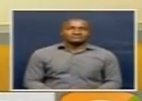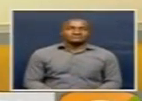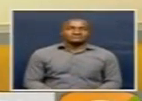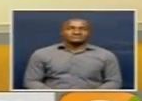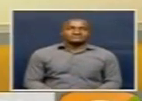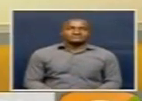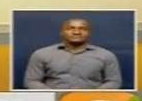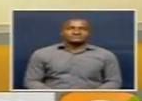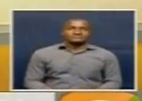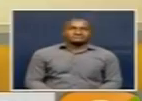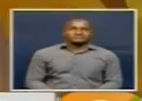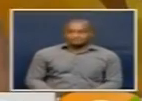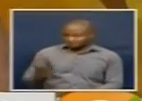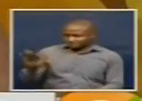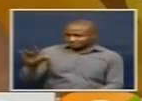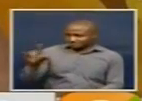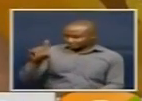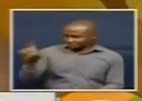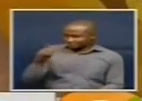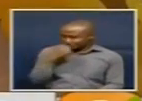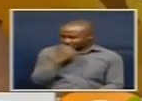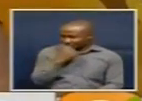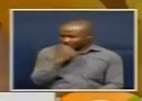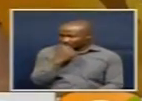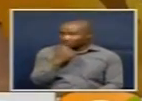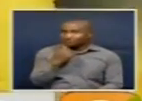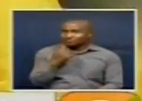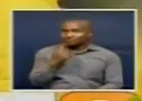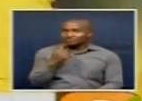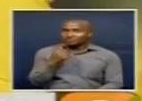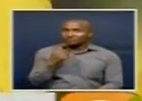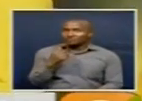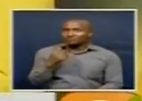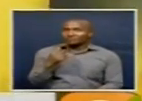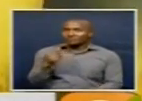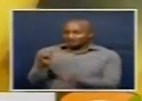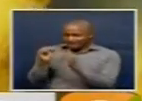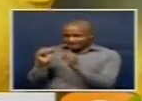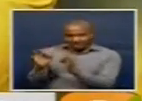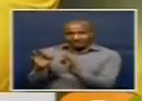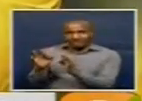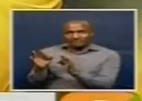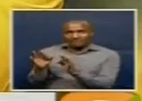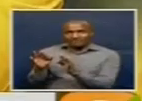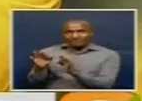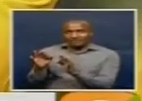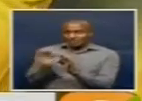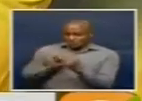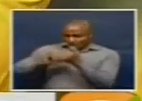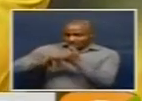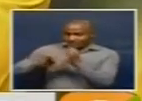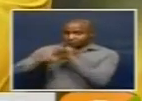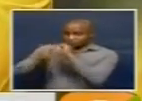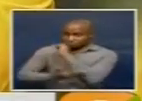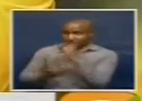kweli, Bin Safari, tukirudi kwa athari. Je, kuna athari zozote ambazo humpata yule mwanamke mjamzito au